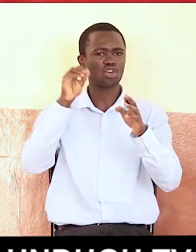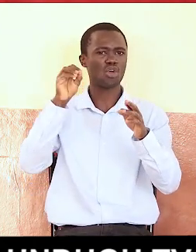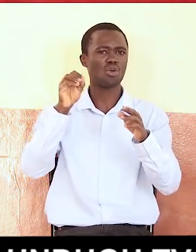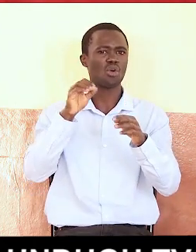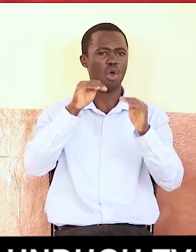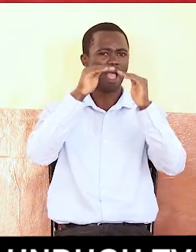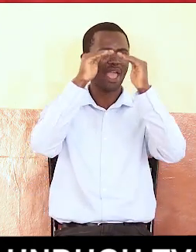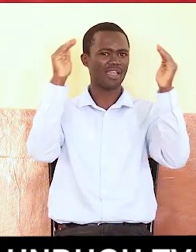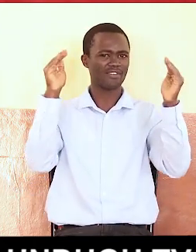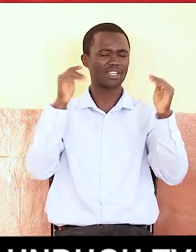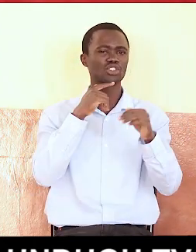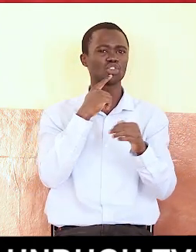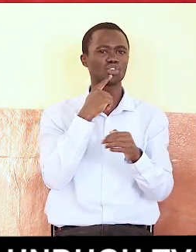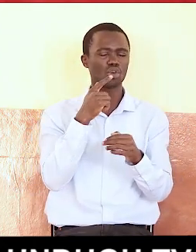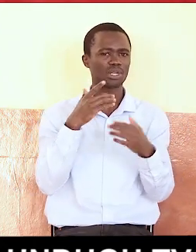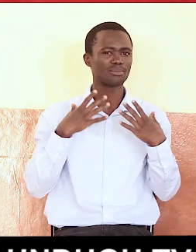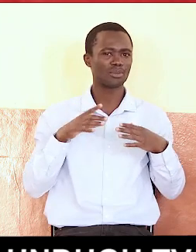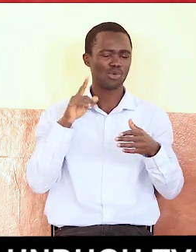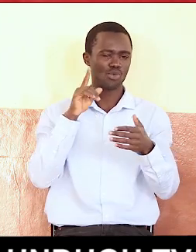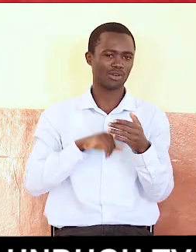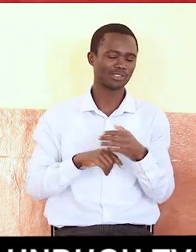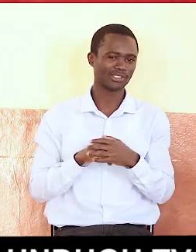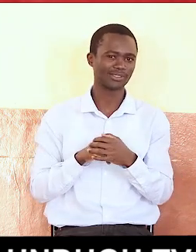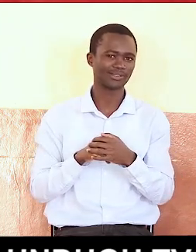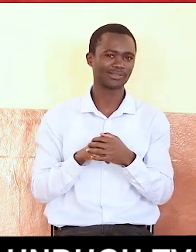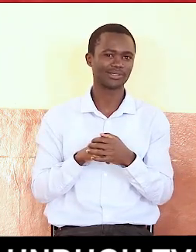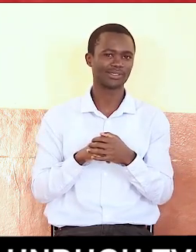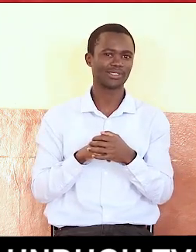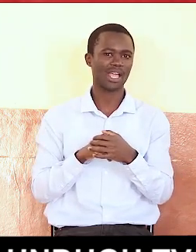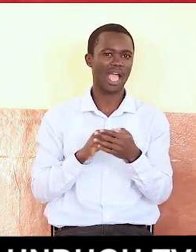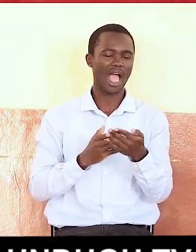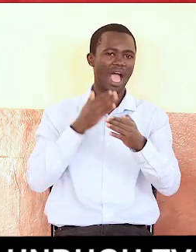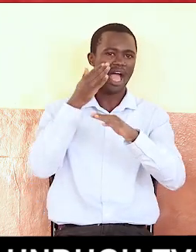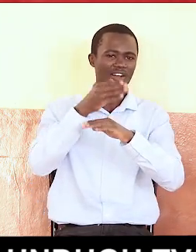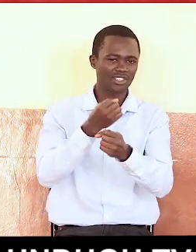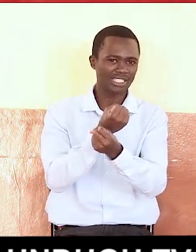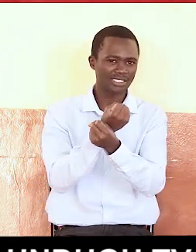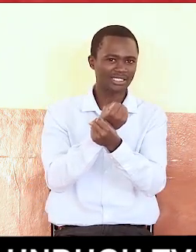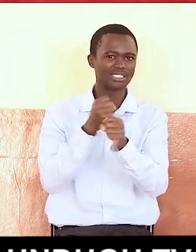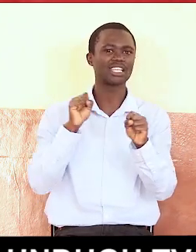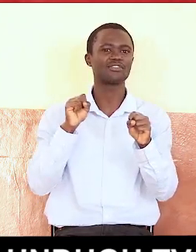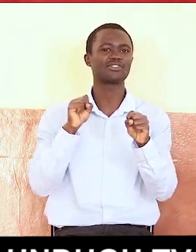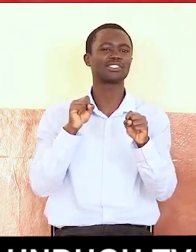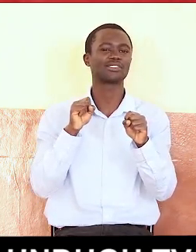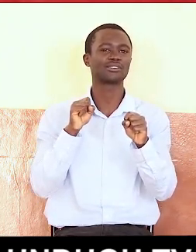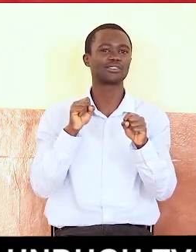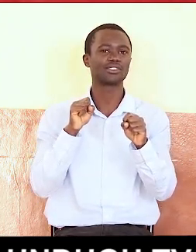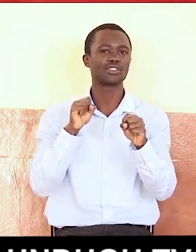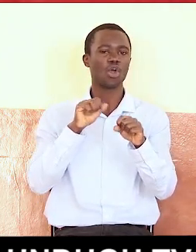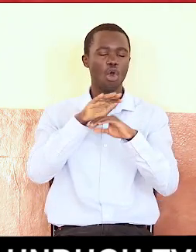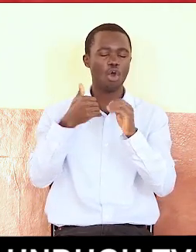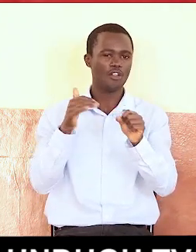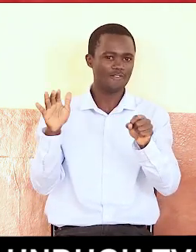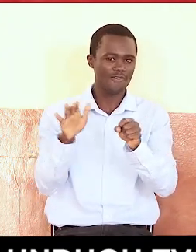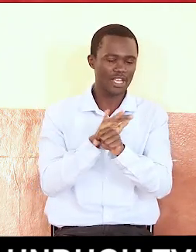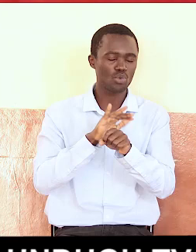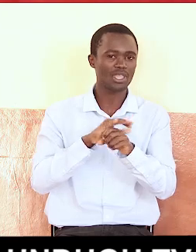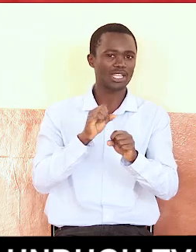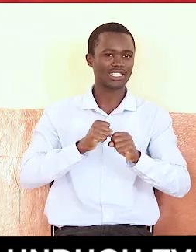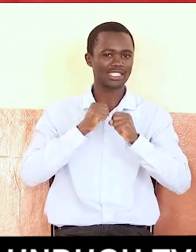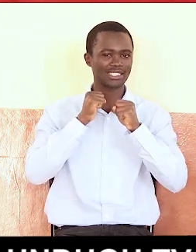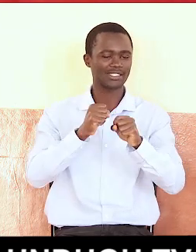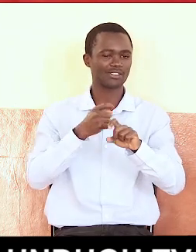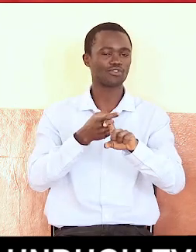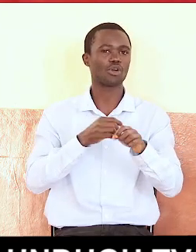hili ya kwamba baada ya kuokoka watajazwa na nguvu. Tazama hata